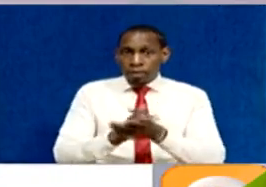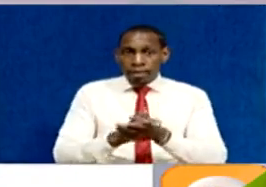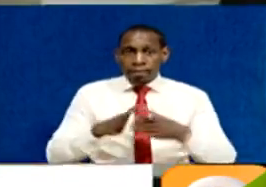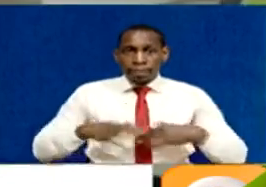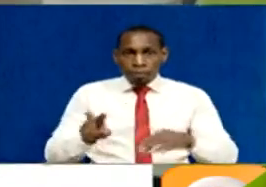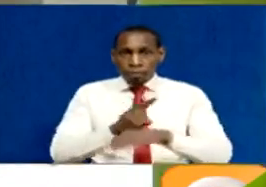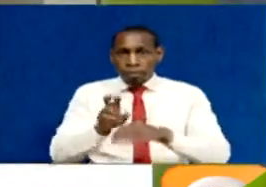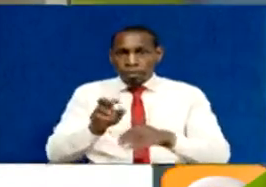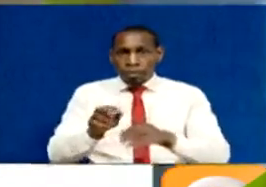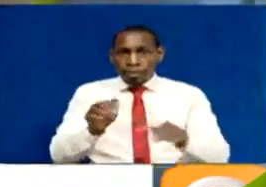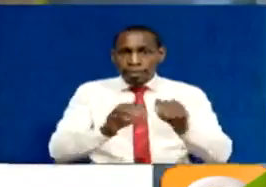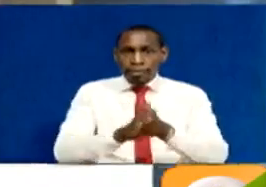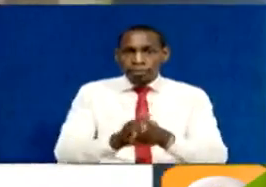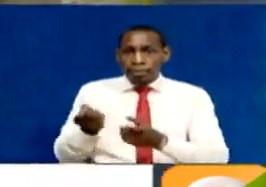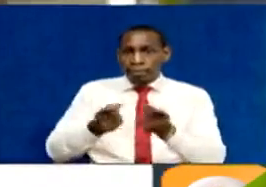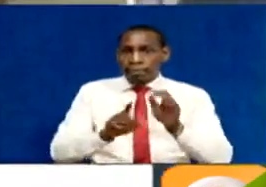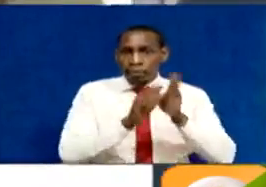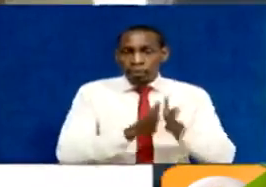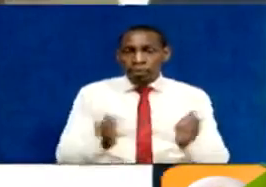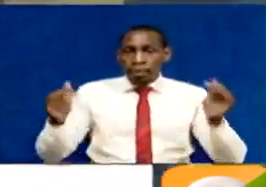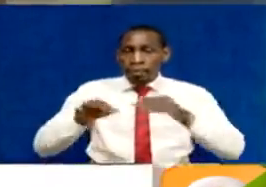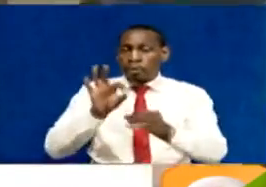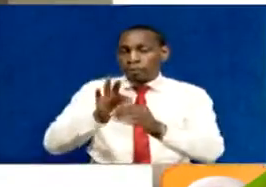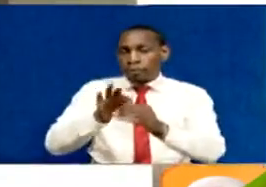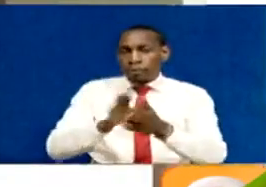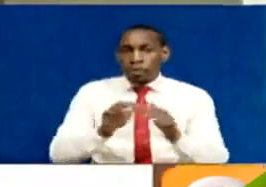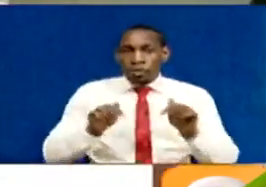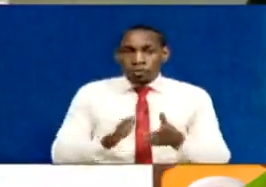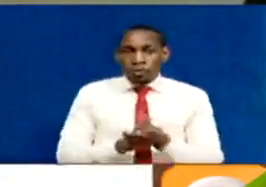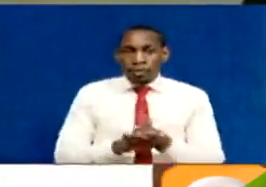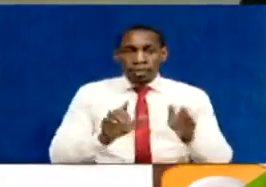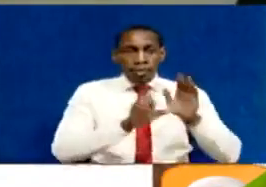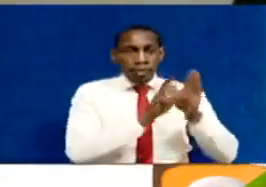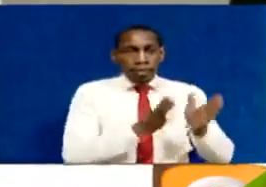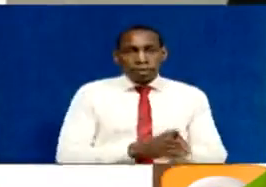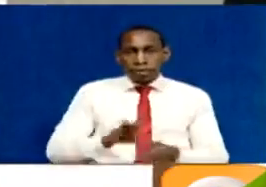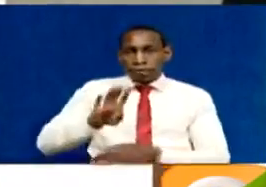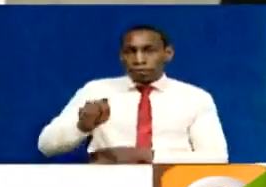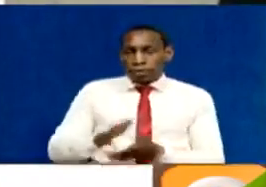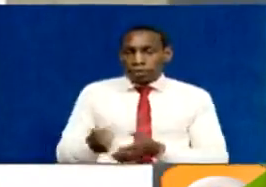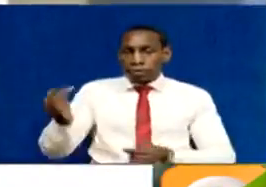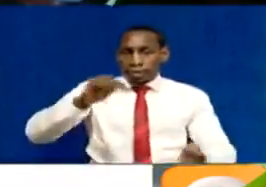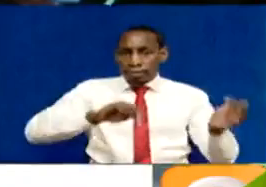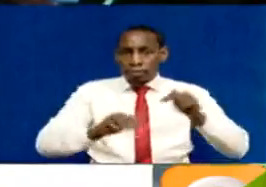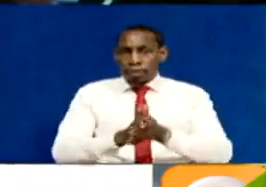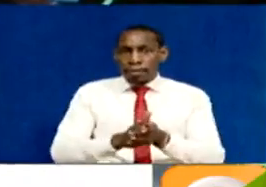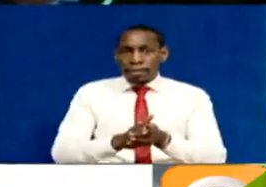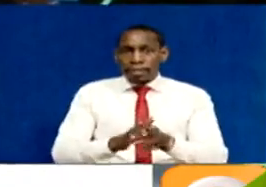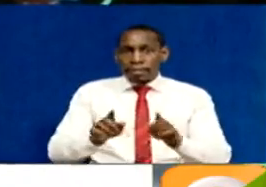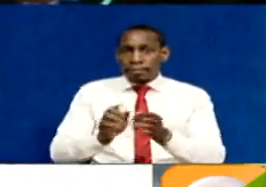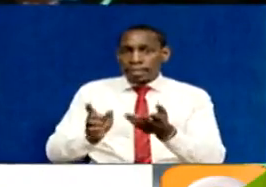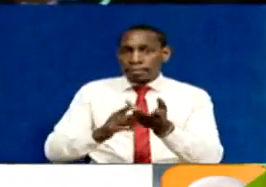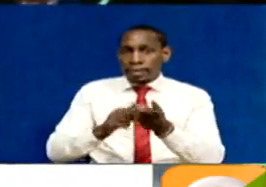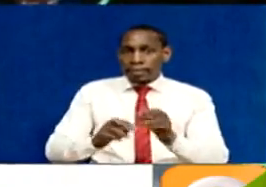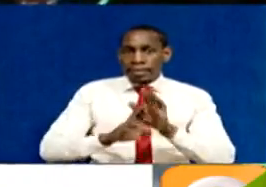shughuli hiyo, idadi ndogo tu ya mawakili ilijitokeza kupiga kura hii leo. Zaidi ya mawakili 4,000 ndio waliofika, ambayo ni idadi